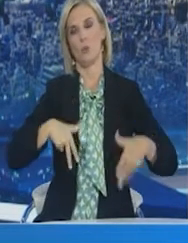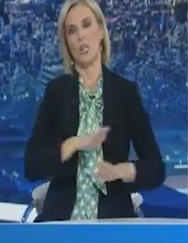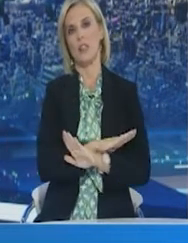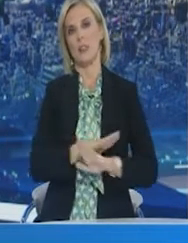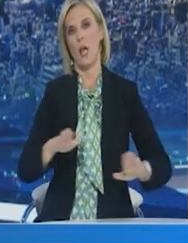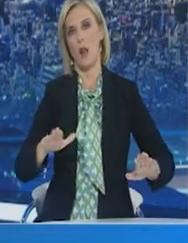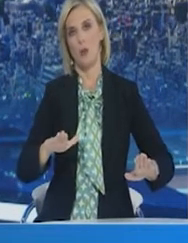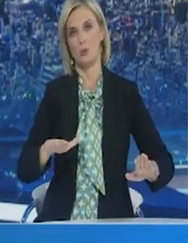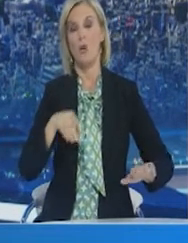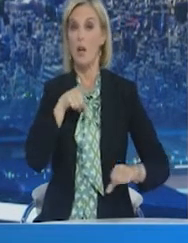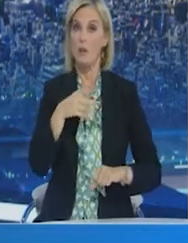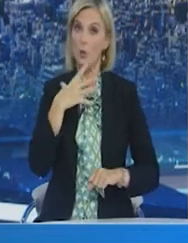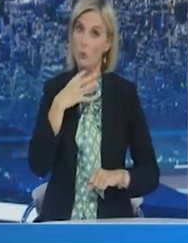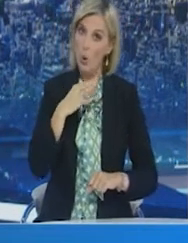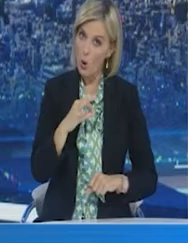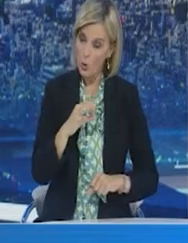περισσότεροι υγειονομικοί